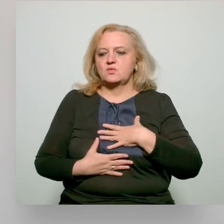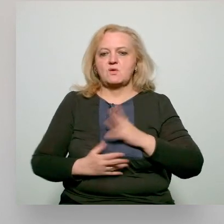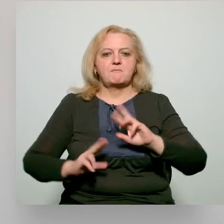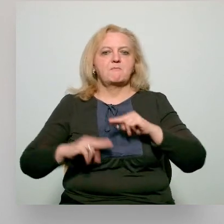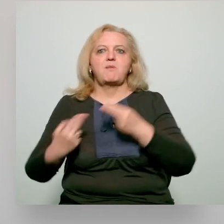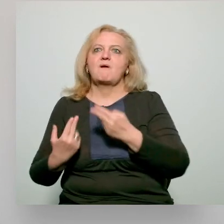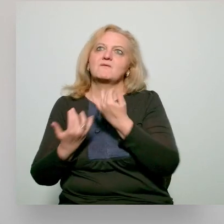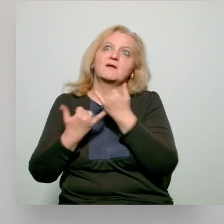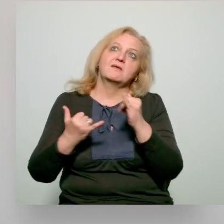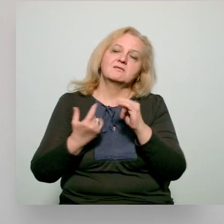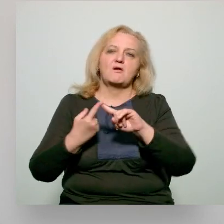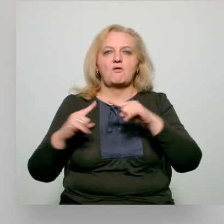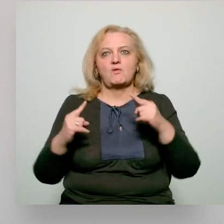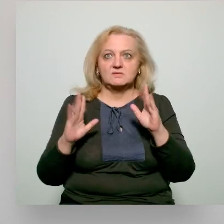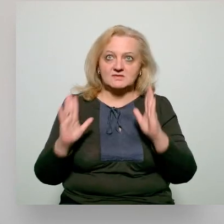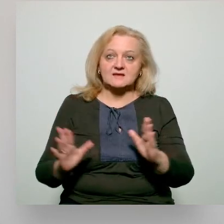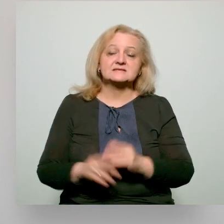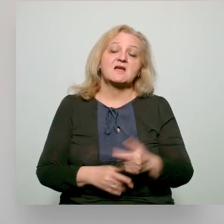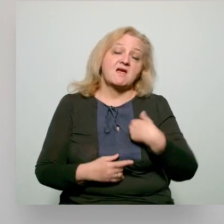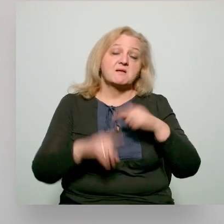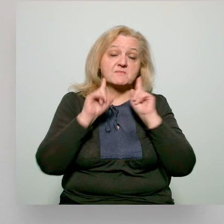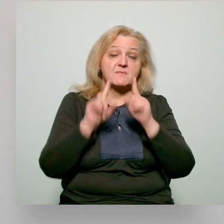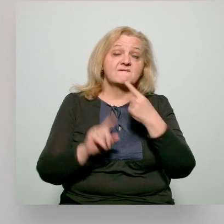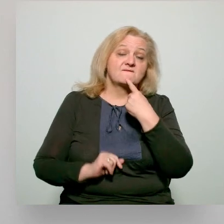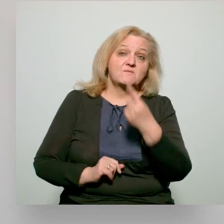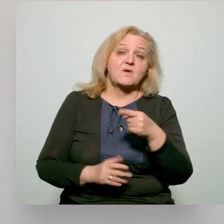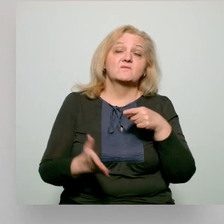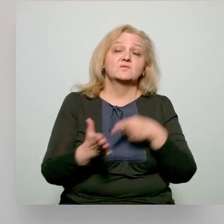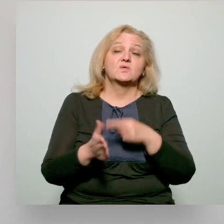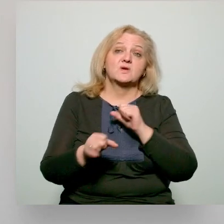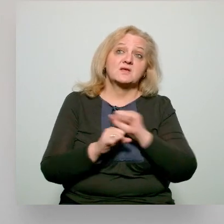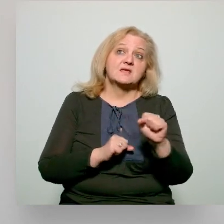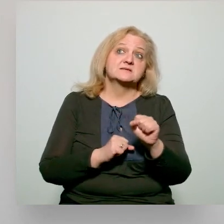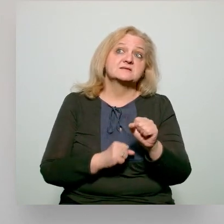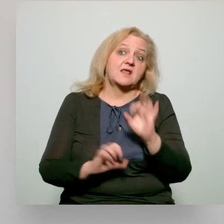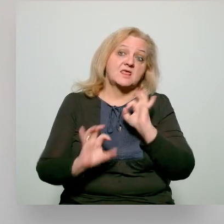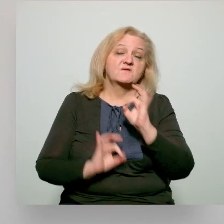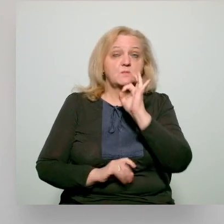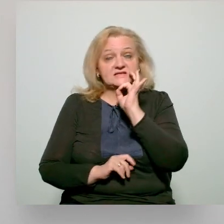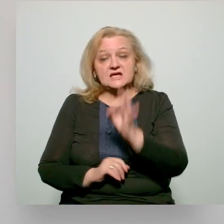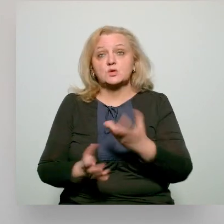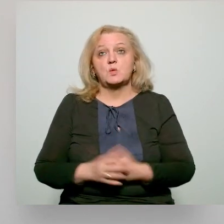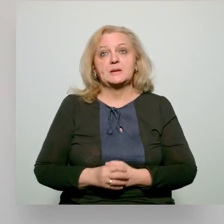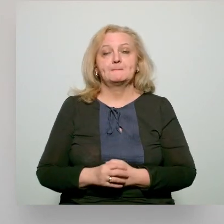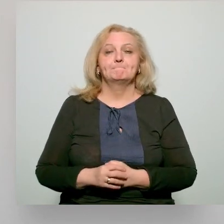oczywiście kontekście i prawdę mówiąc myślę, że jest to dobra informacja,